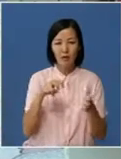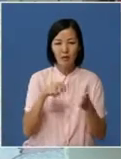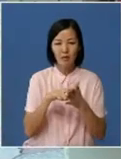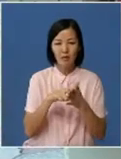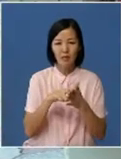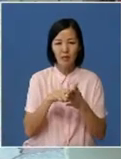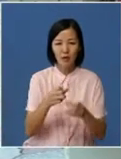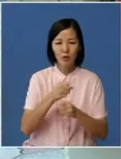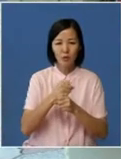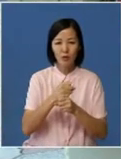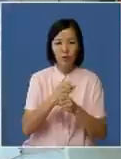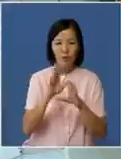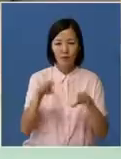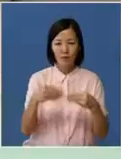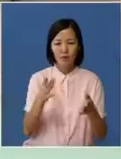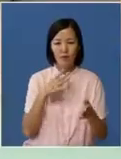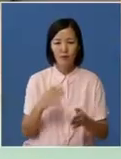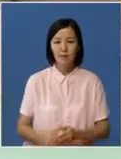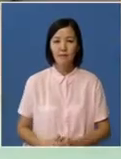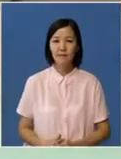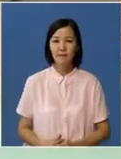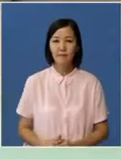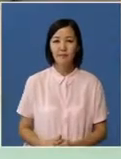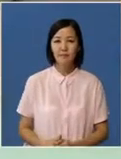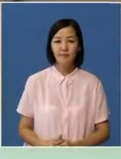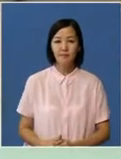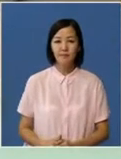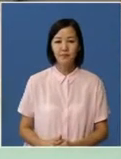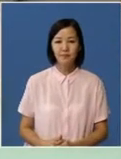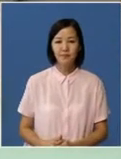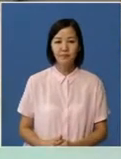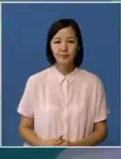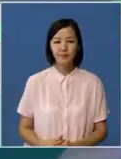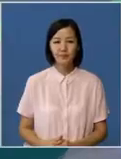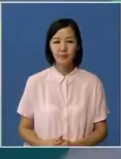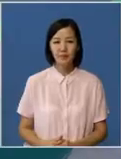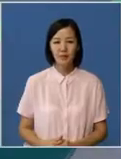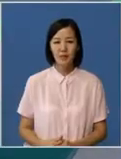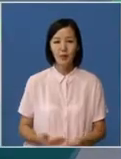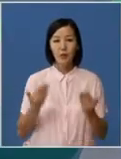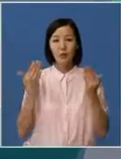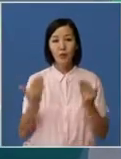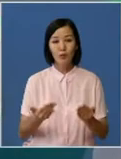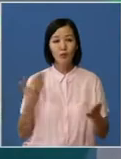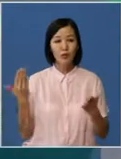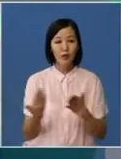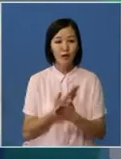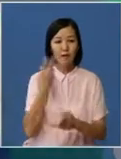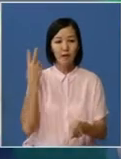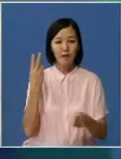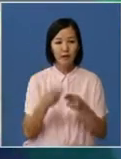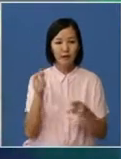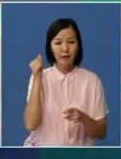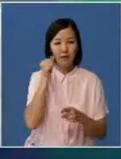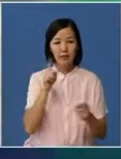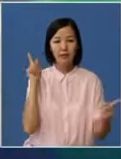жасыл ел кубогын иеленді. Медет Жұмабай, Айдос Қалиев, Жетісу телеарнасы. Қадірлі